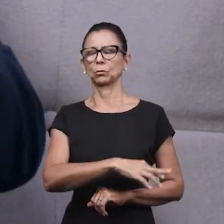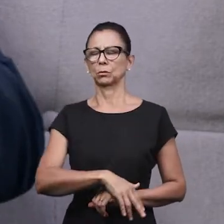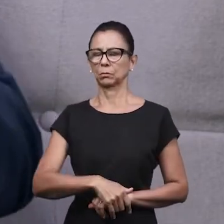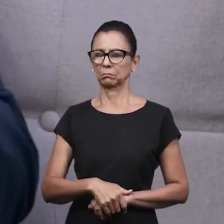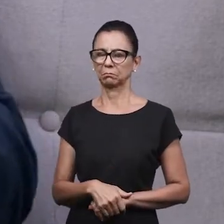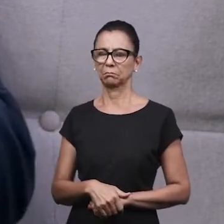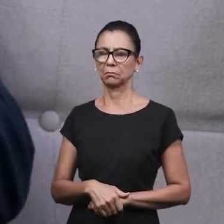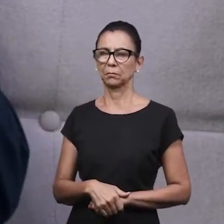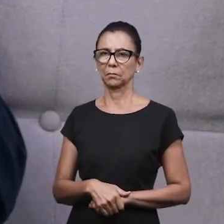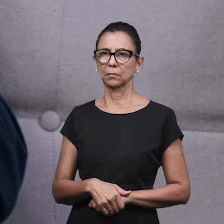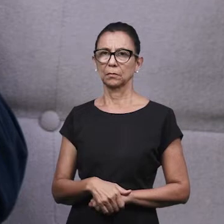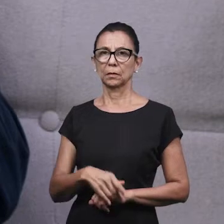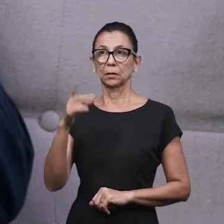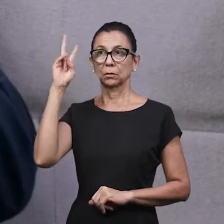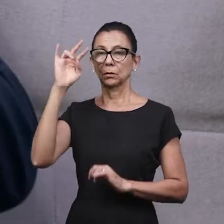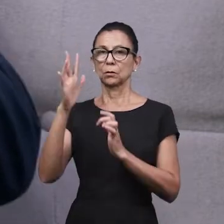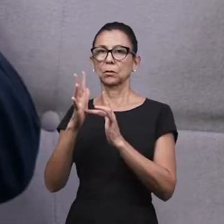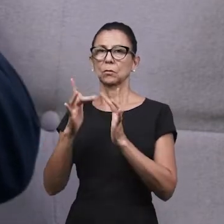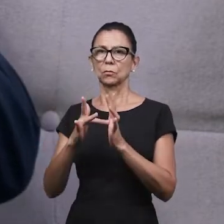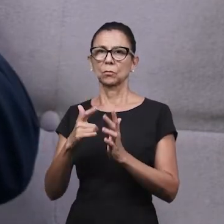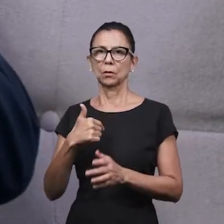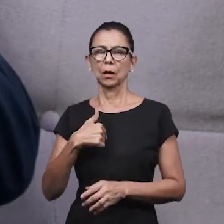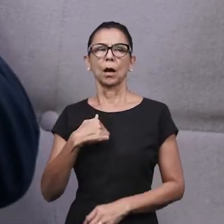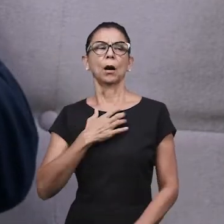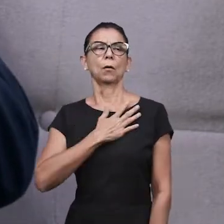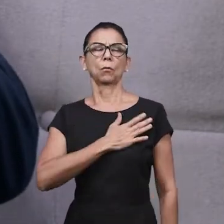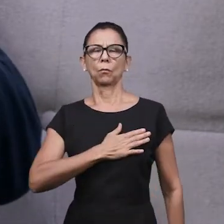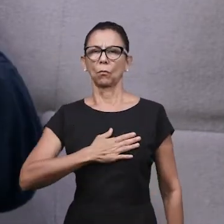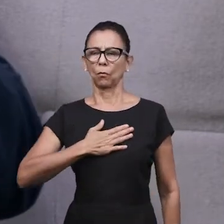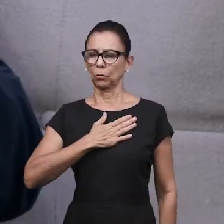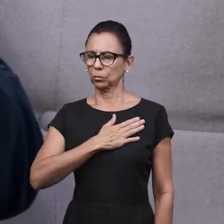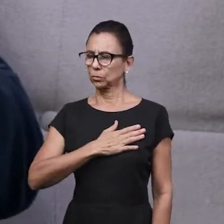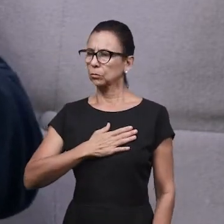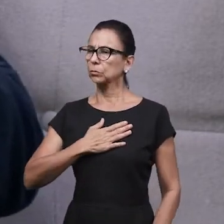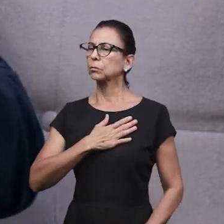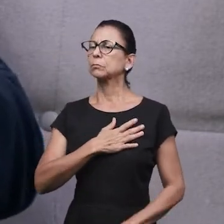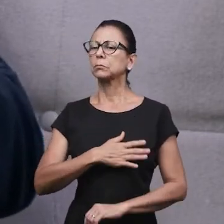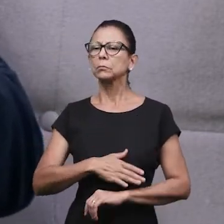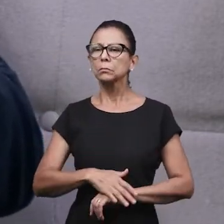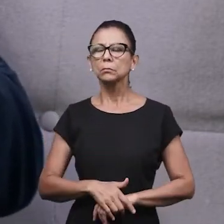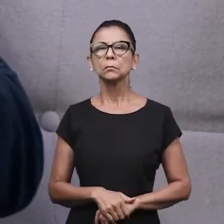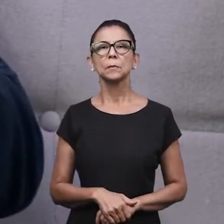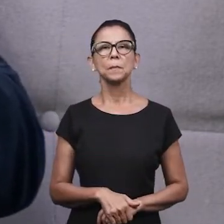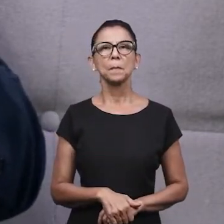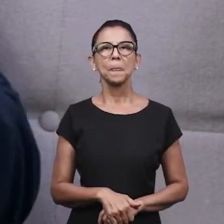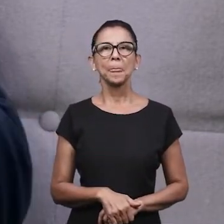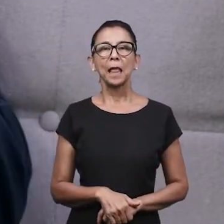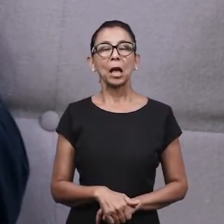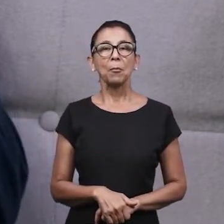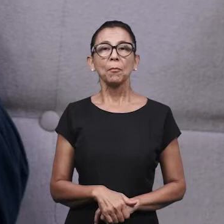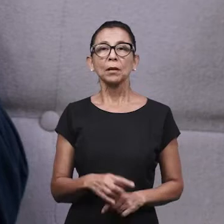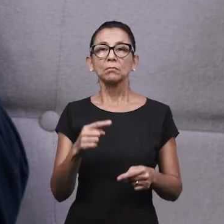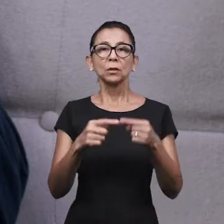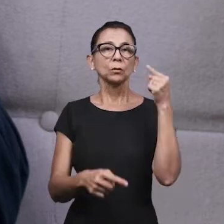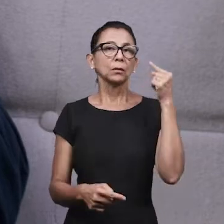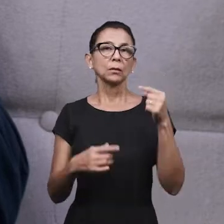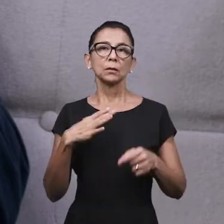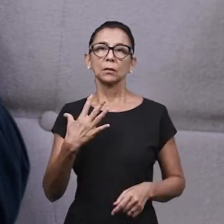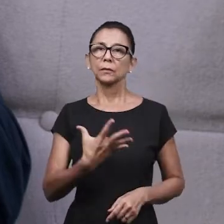rien de cela donne le salut à l'homme. Le salut est un